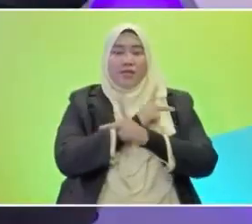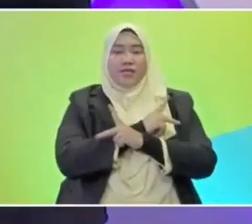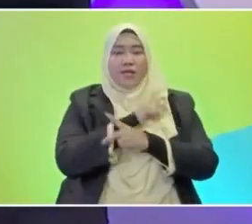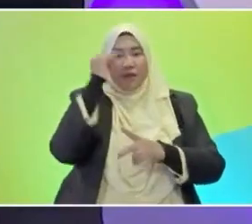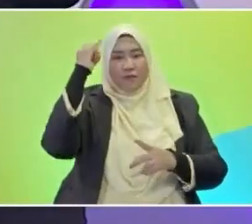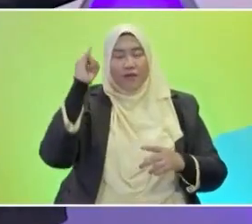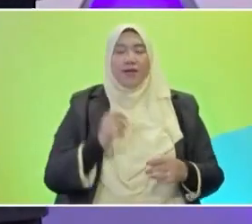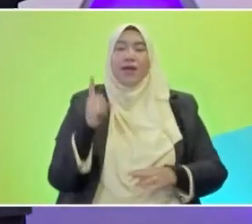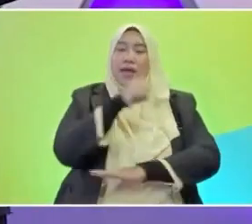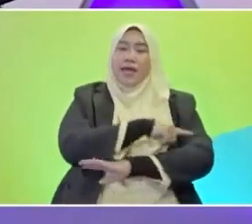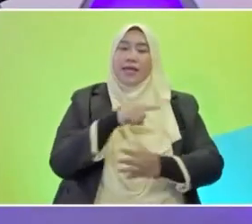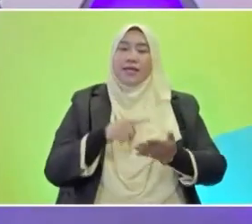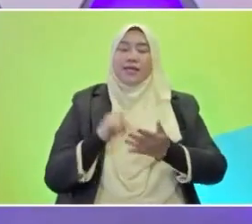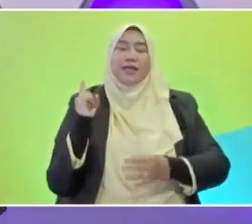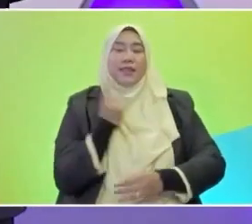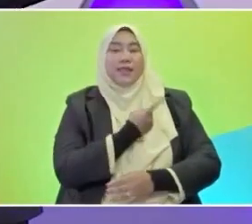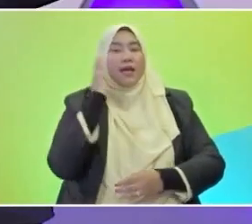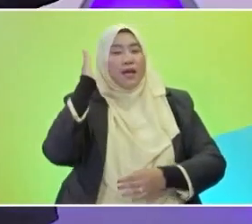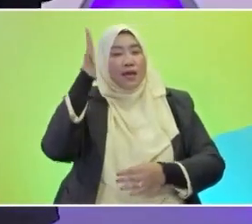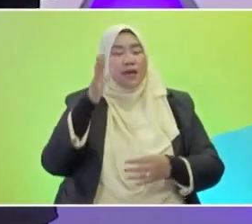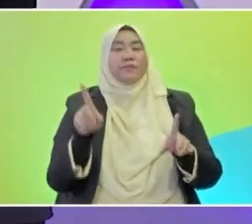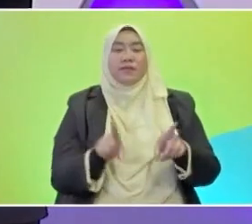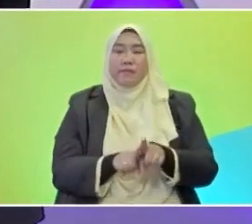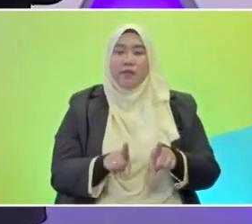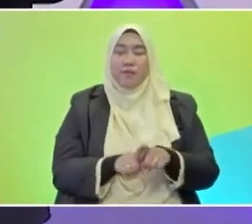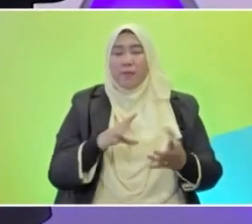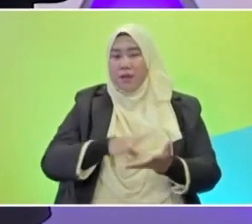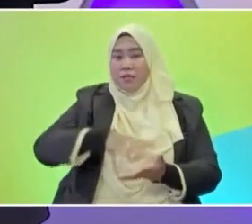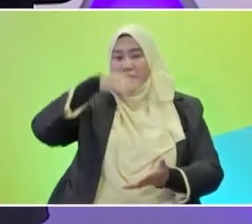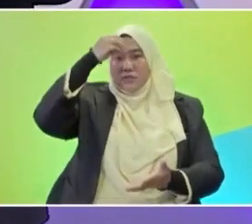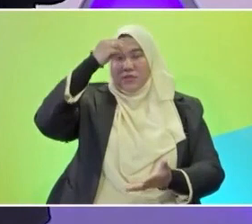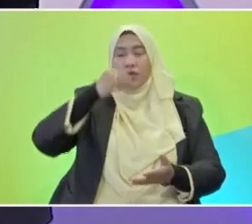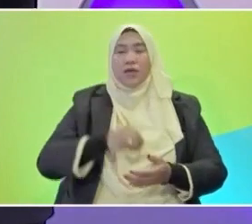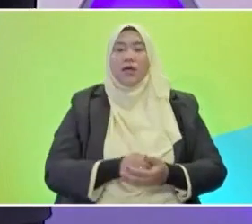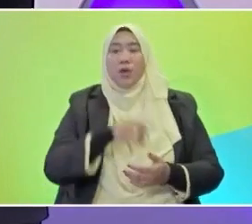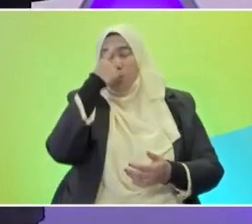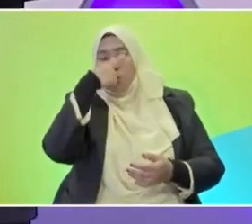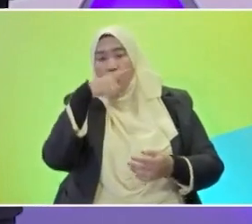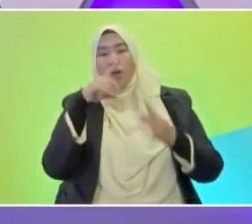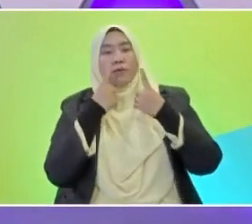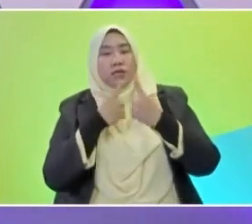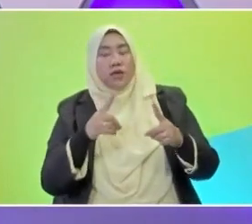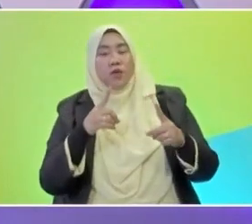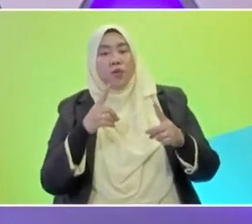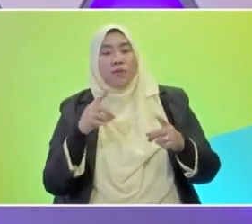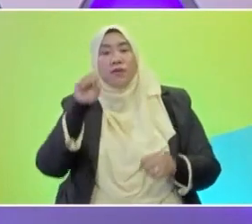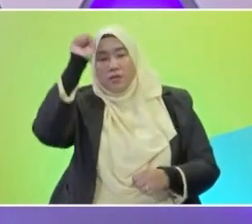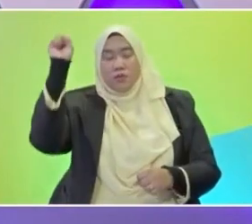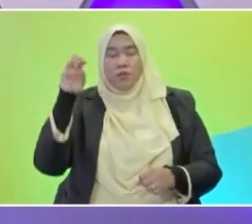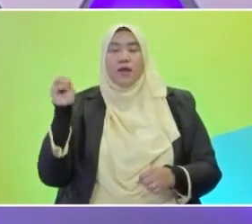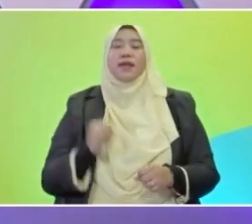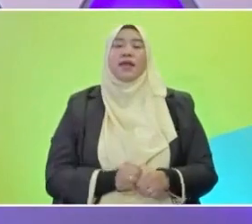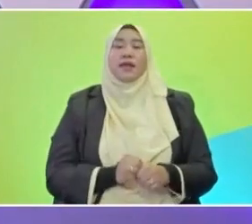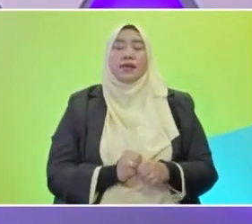hari ini kita akan bersama untuk belajar macam mana kita menjawab soalna operasi bahagia yang melibatkan